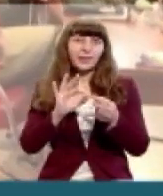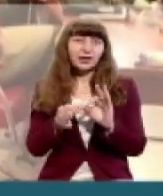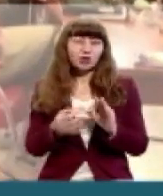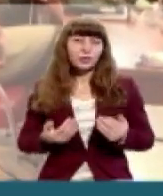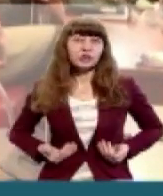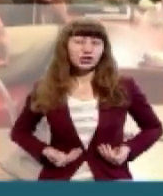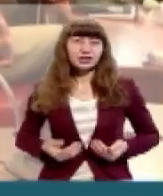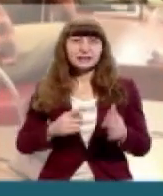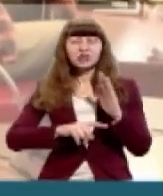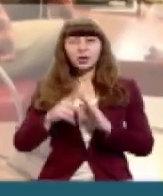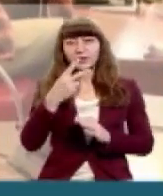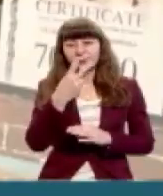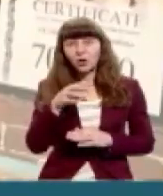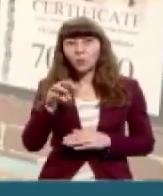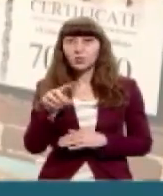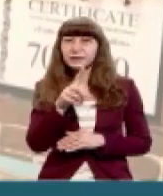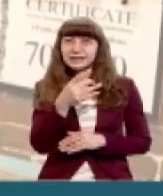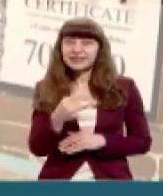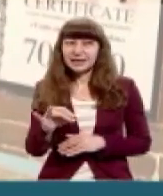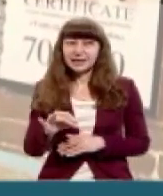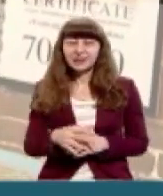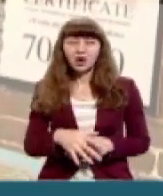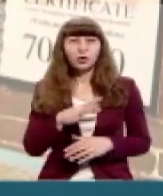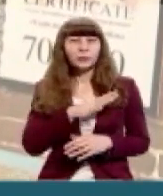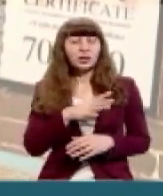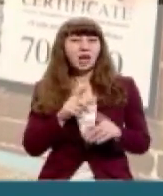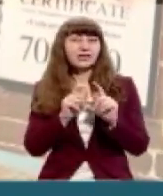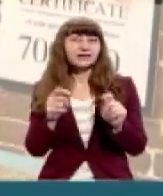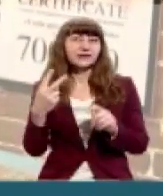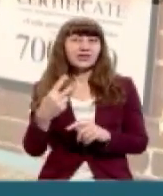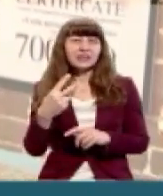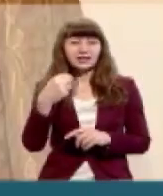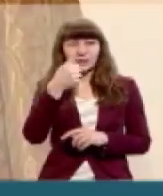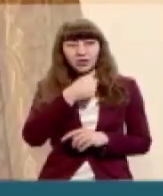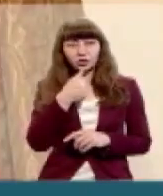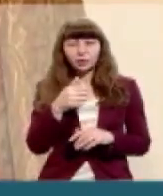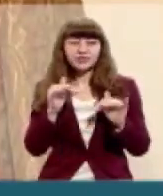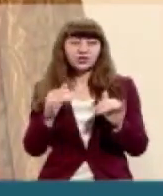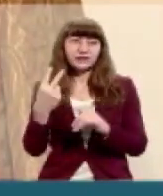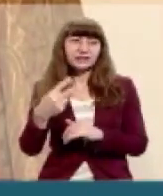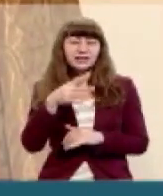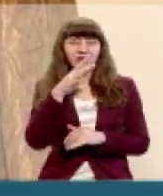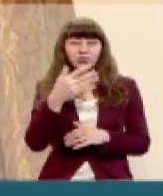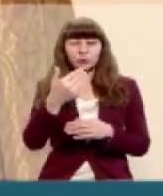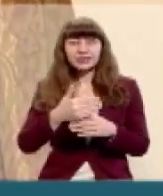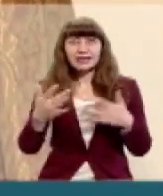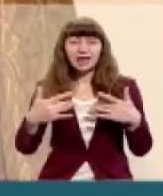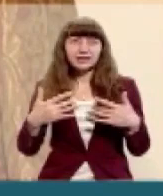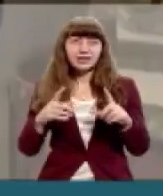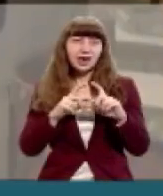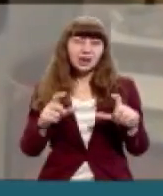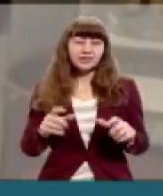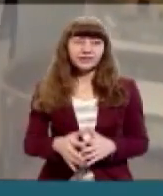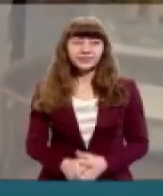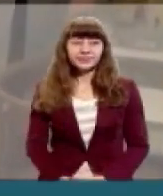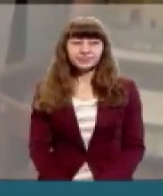тіршілігімен танысуға мүмкіндік алды. Олар алдымен өнер ордасындағы мұражайдың жұмысына шолу жасады. Мұражай 2020 жылы театрдың